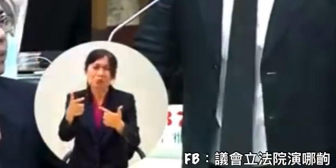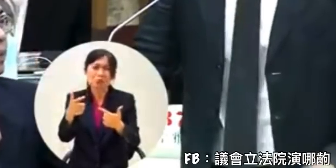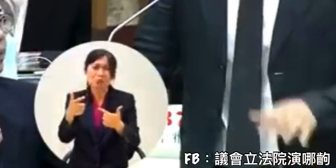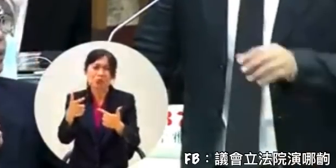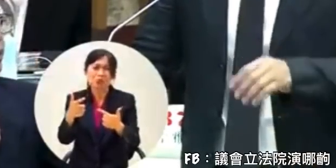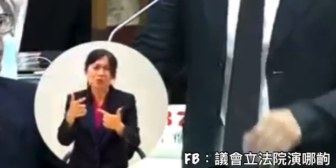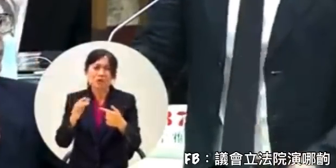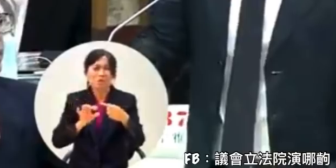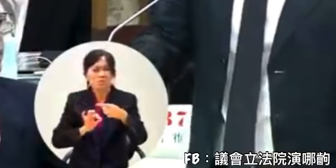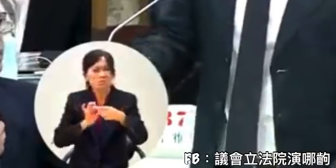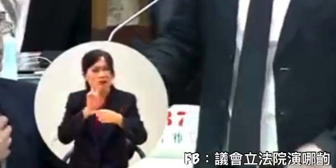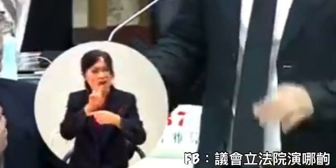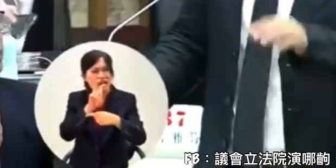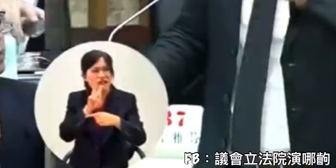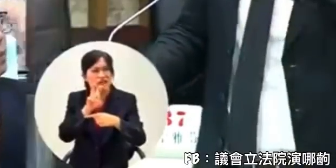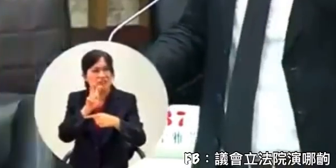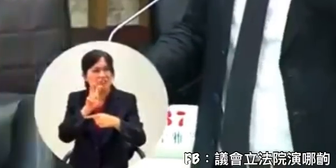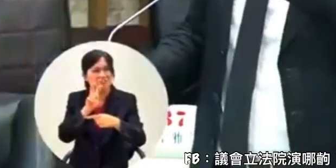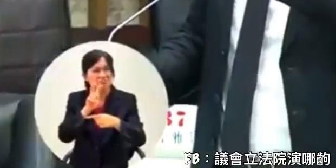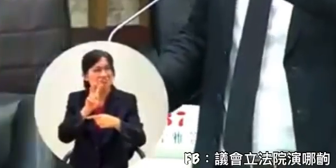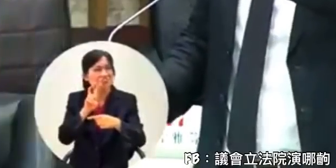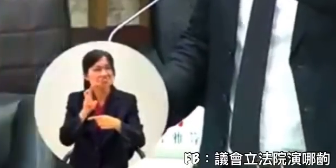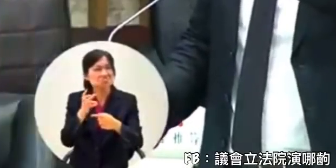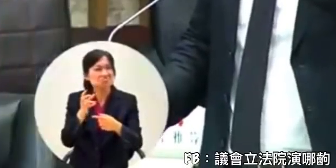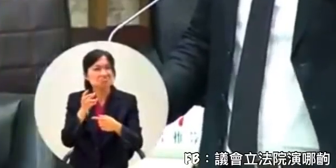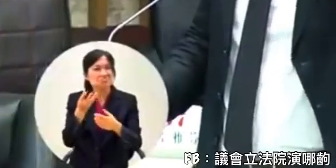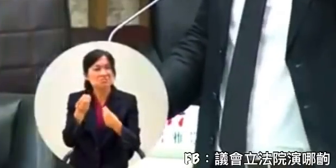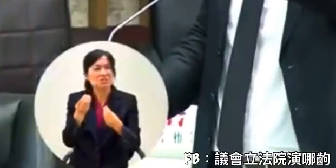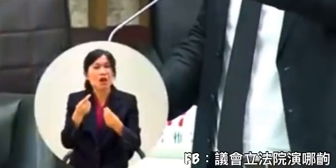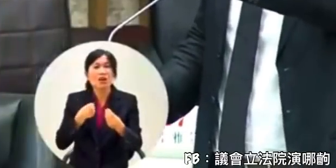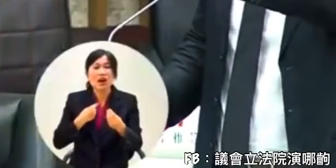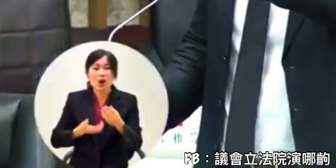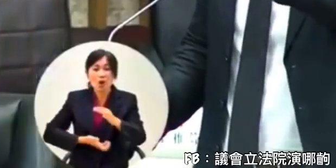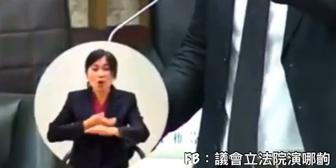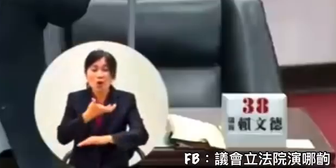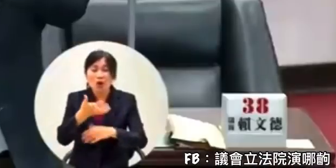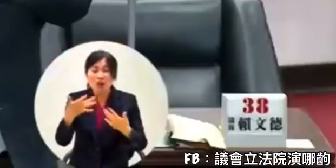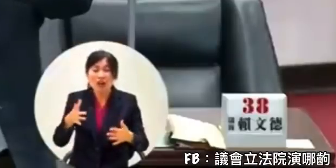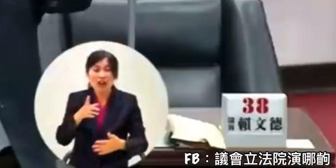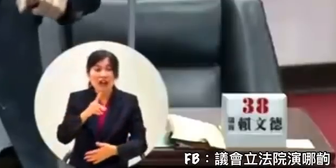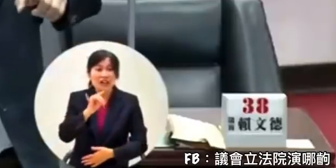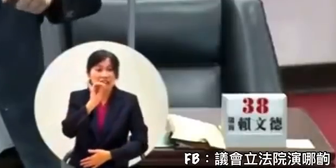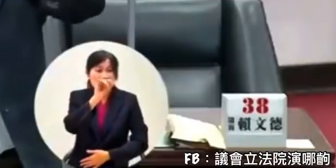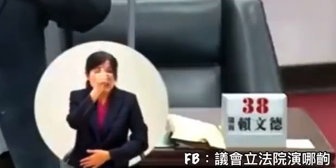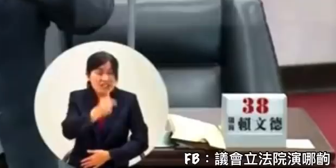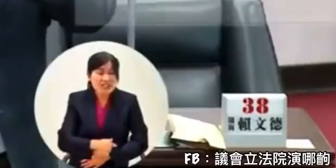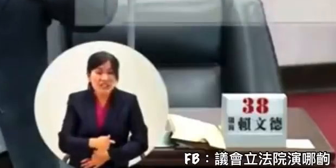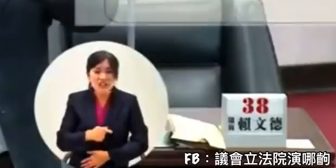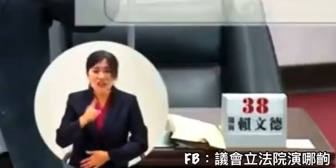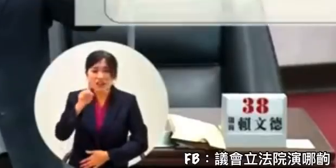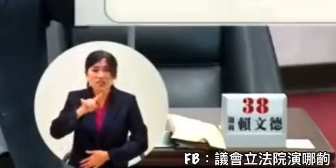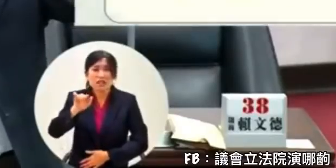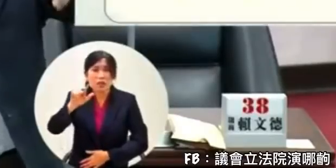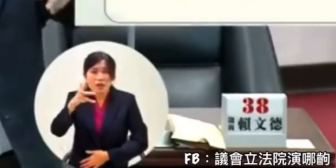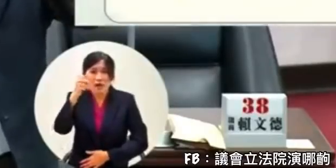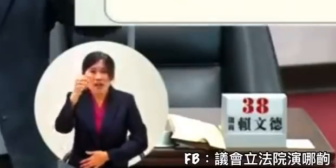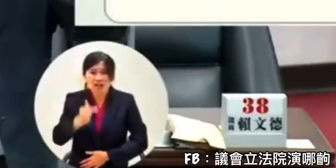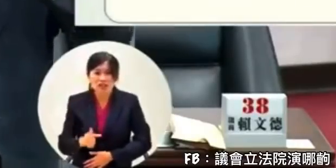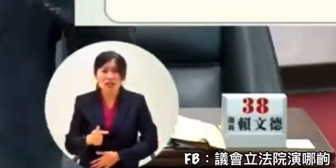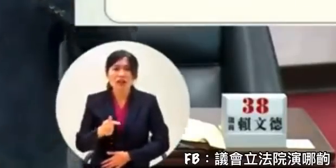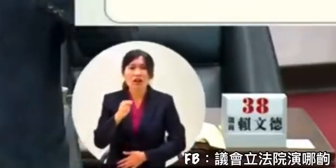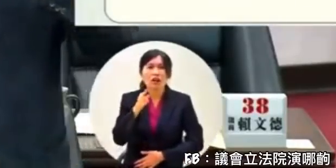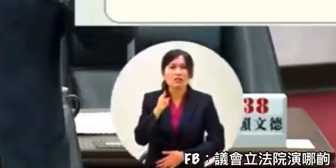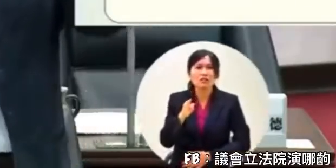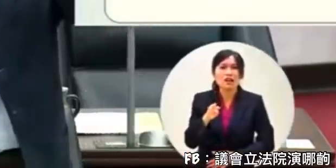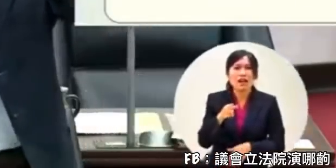讲的20%，我们可以再试算我们贡献多少如果假设1000亿到1800亿，另工谈到伯格是1800亿嘛那南